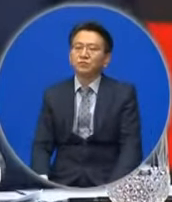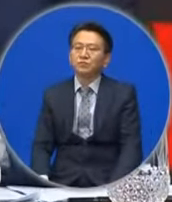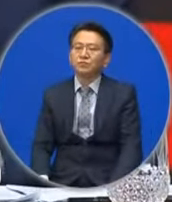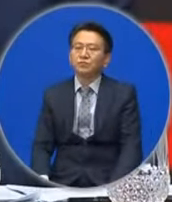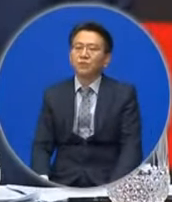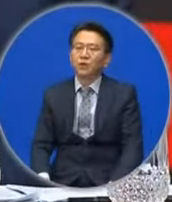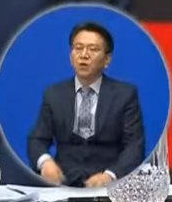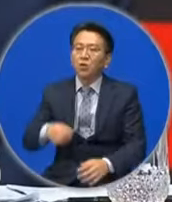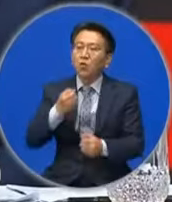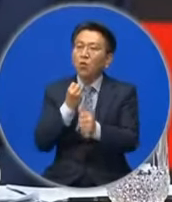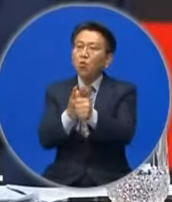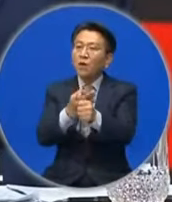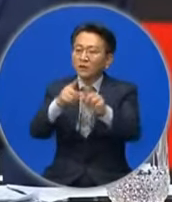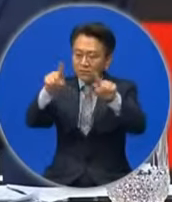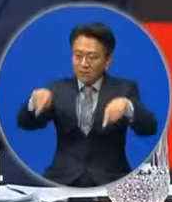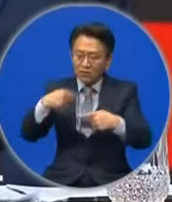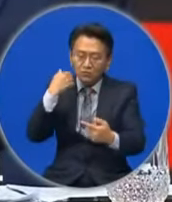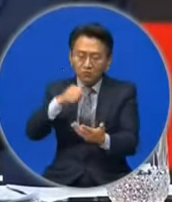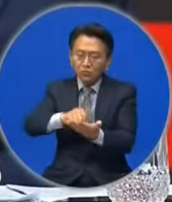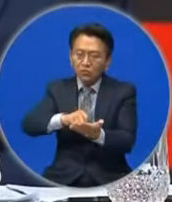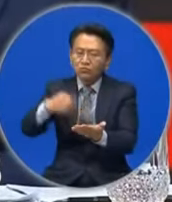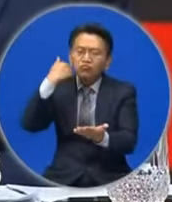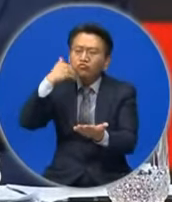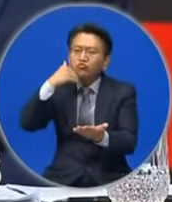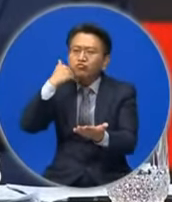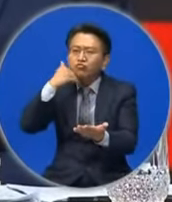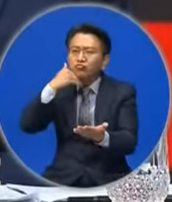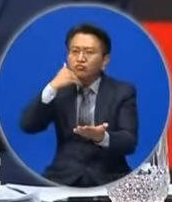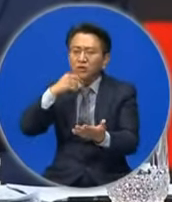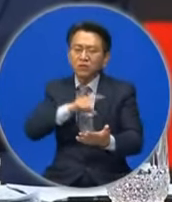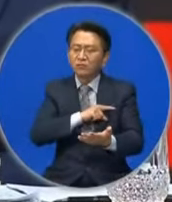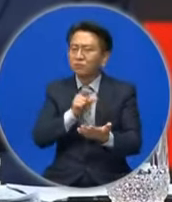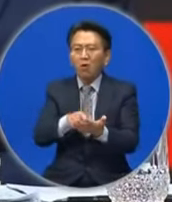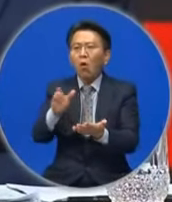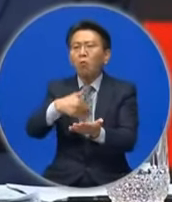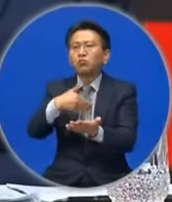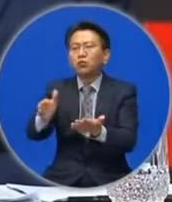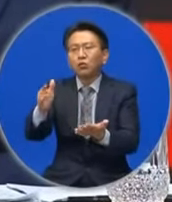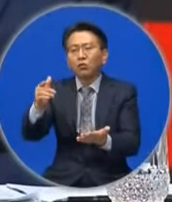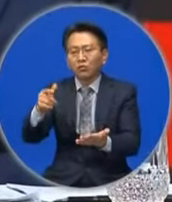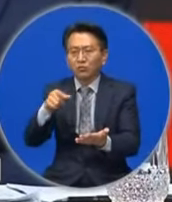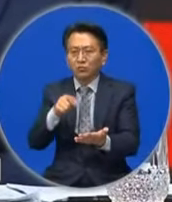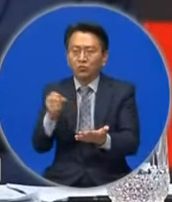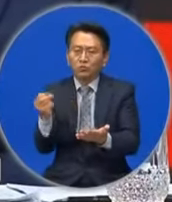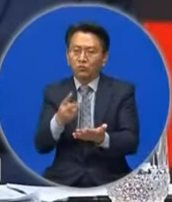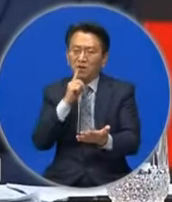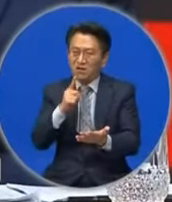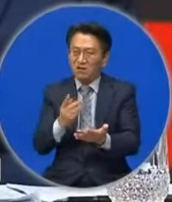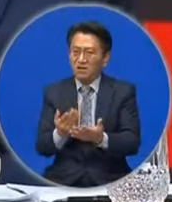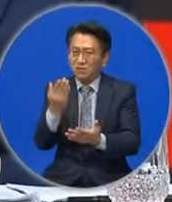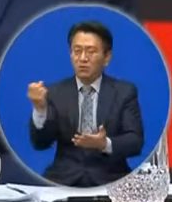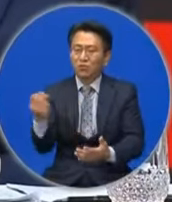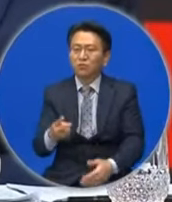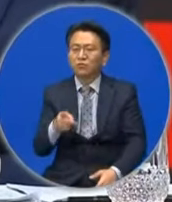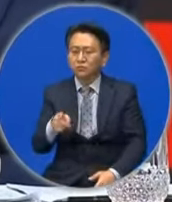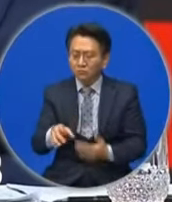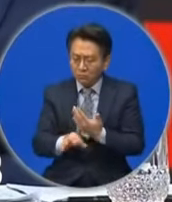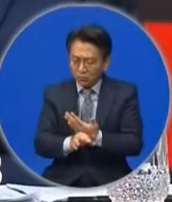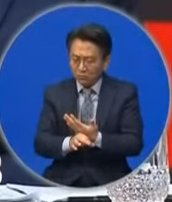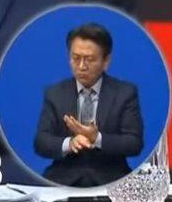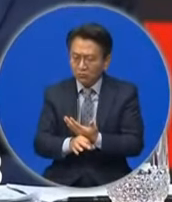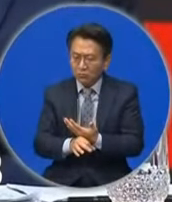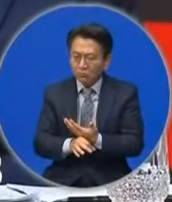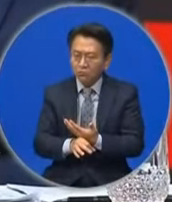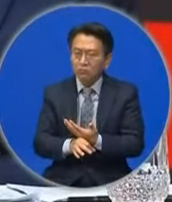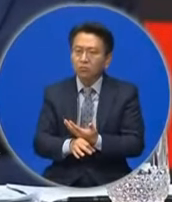고발장을 누가 작성했는지 특정을 못해서 성명불상자가 작성을 했다고 하고 지금 이렇게 되면은 이 정도